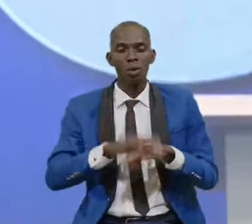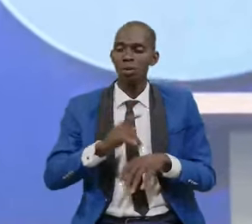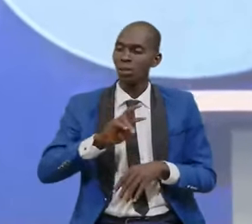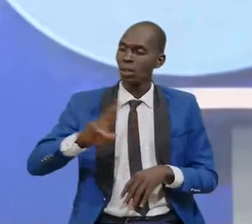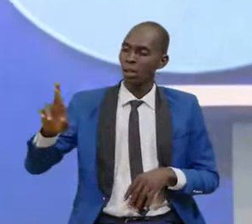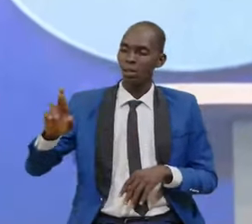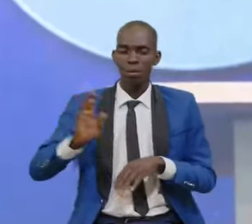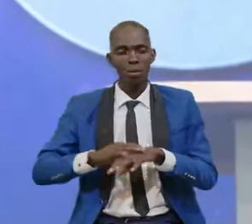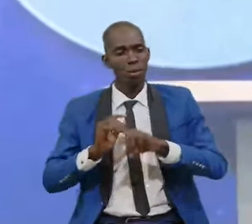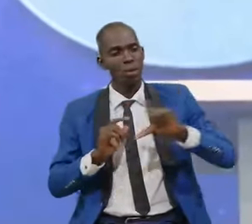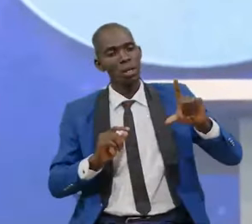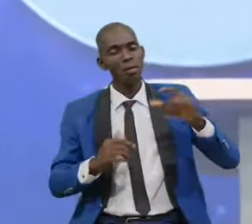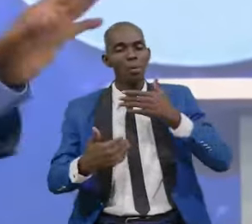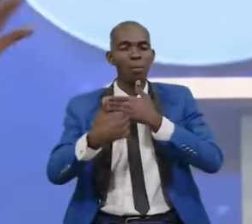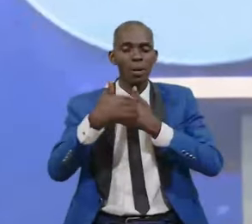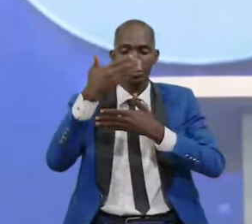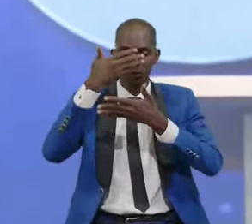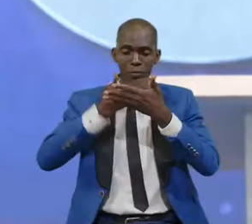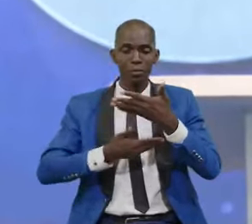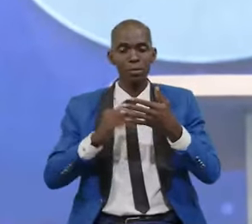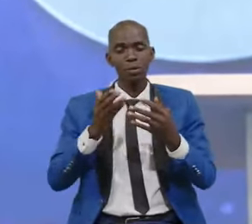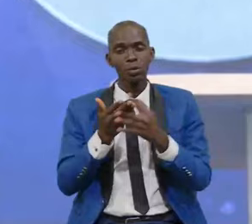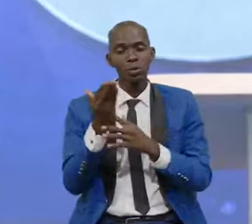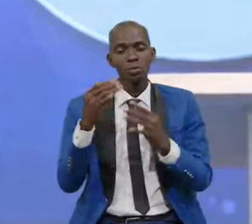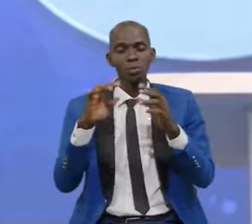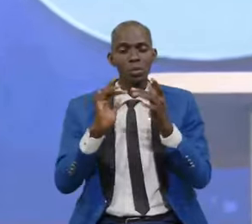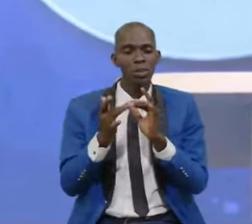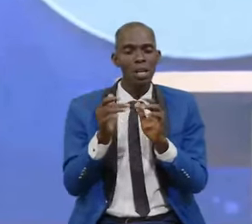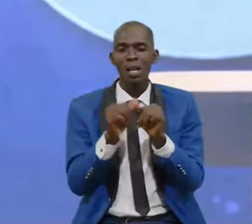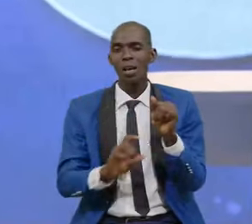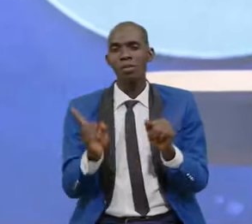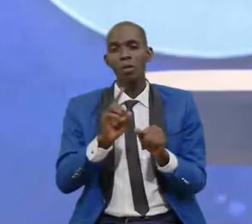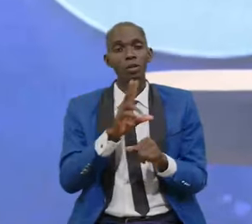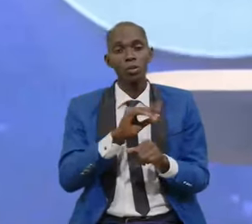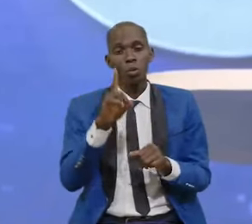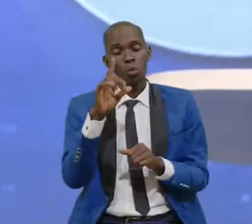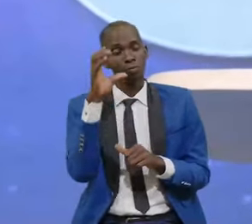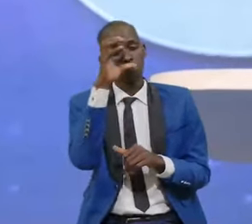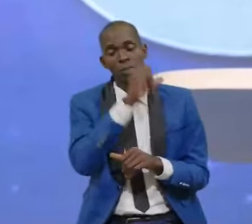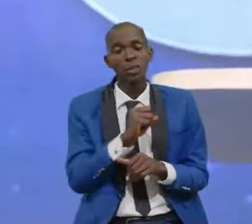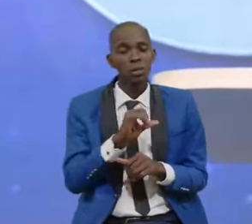à droite, derrière, au devant, au milieu, en ligne, partout, sans exception.